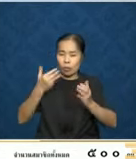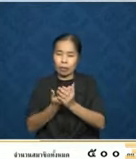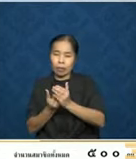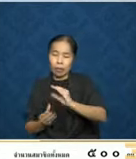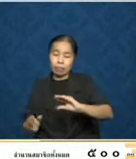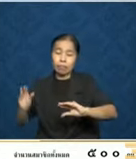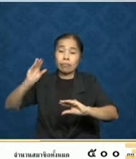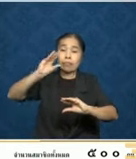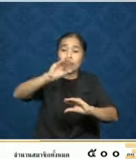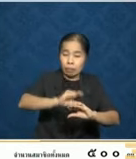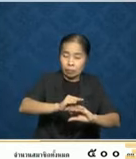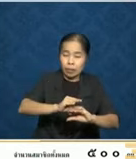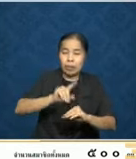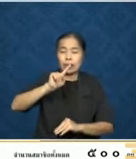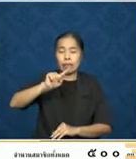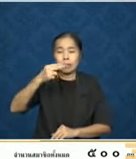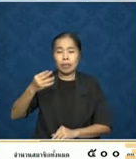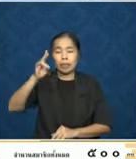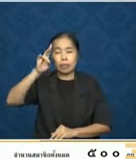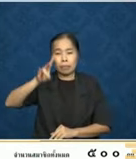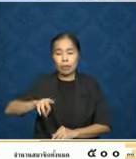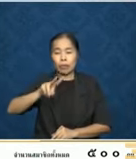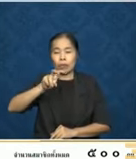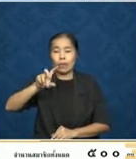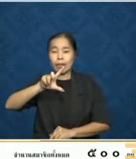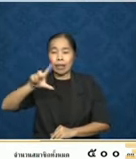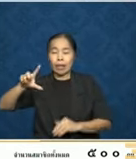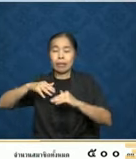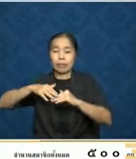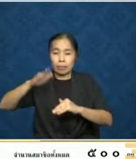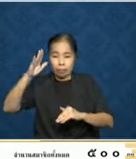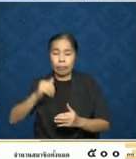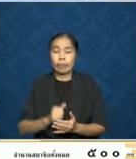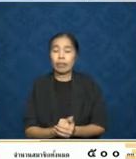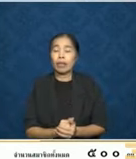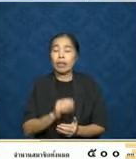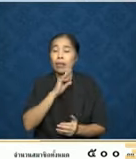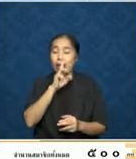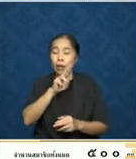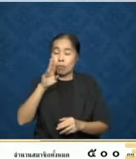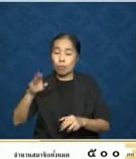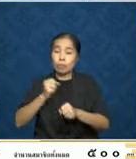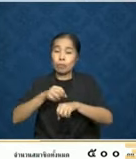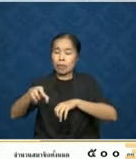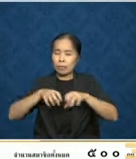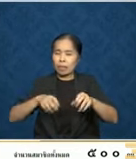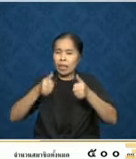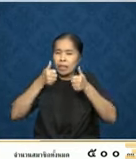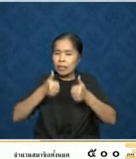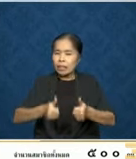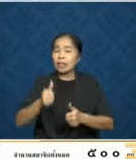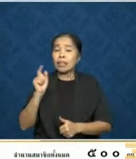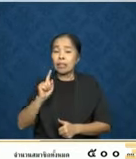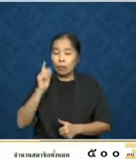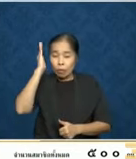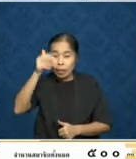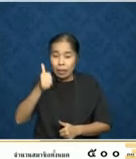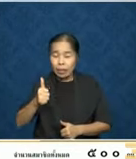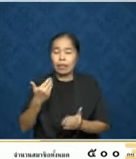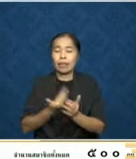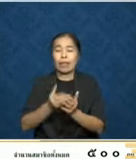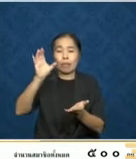ปกว่า 17,200 ล้านบาทซึ่งหากระบบการจัดการขยะที่ดีครับตัวเลขนี้ก็อาจจะลดลง